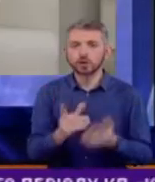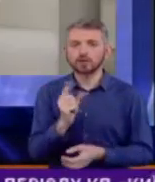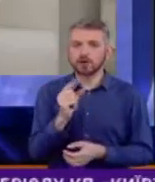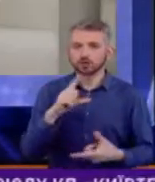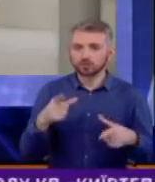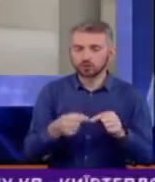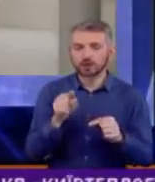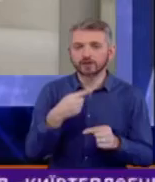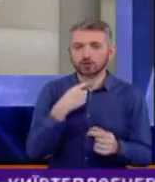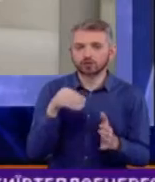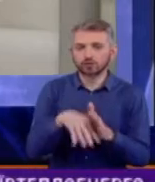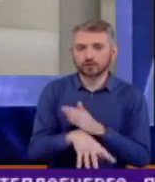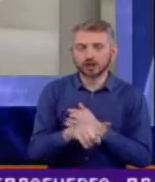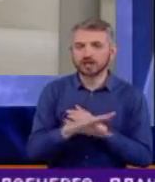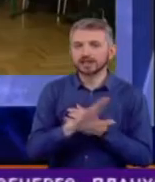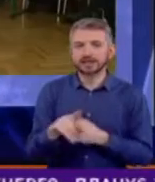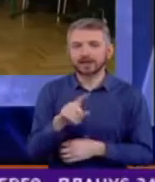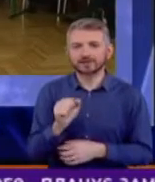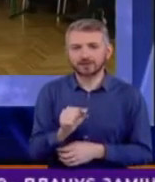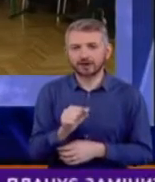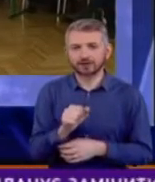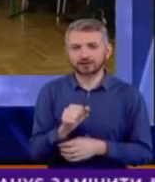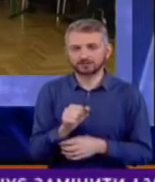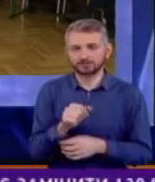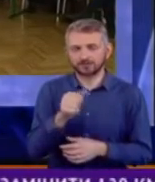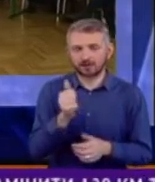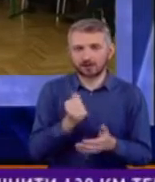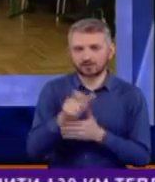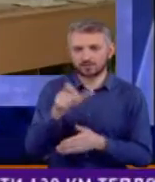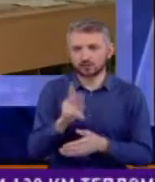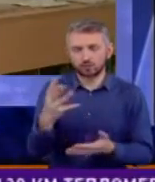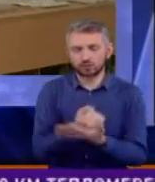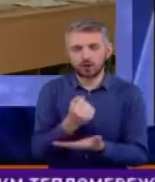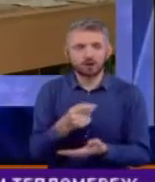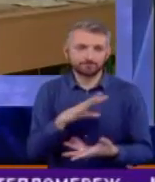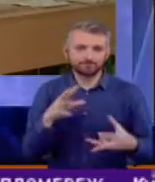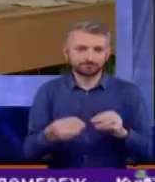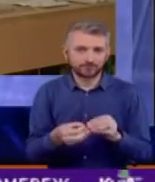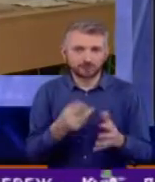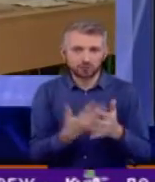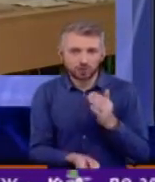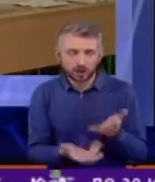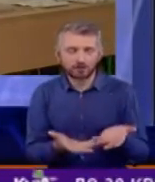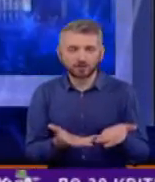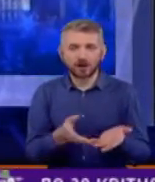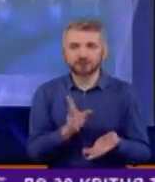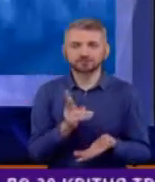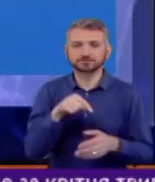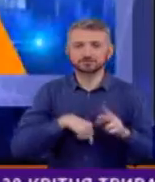першому ви голосували не за прохідного кандидата? Відповідно, він не пройшов. І який у вас настрій?